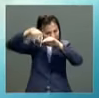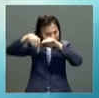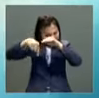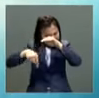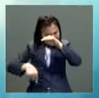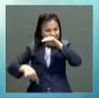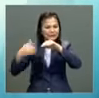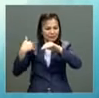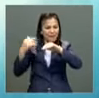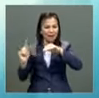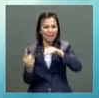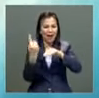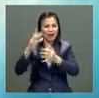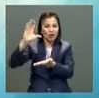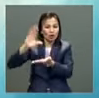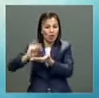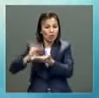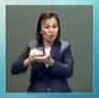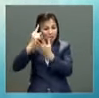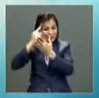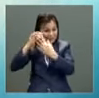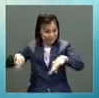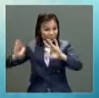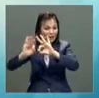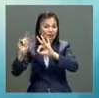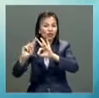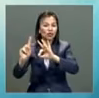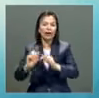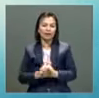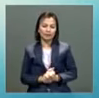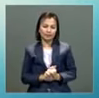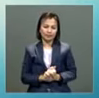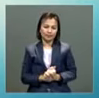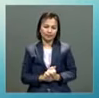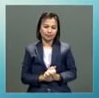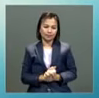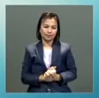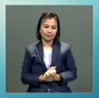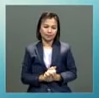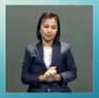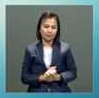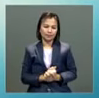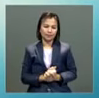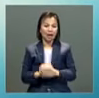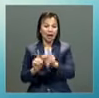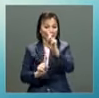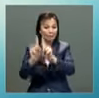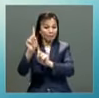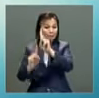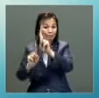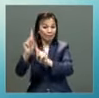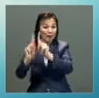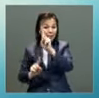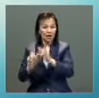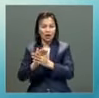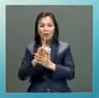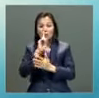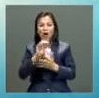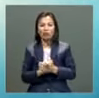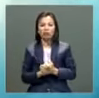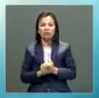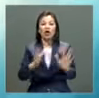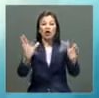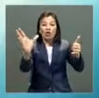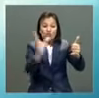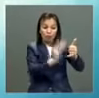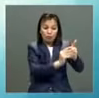กนะครับมีข้อมูลชุดนี้ซึ่งมีความสำคัญที่ต้องบอกพี่น้องประชาชนครับเพราะว่าประเมินแล้วคำว่าบอกว่าไม่มีอาการใดๆเล